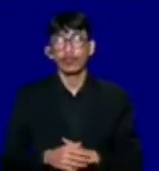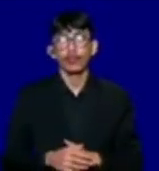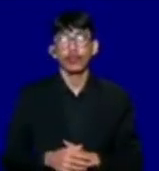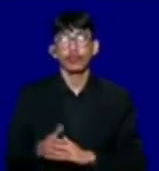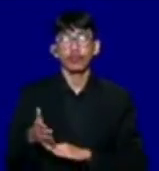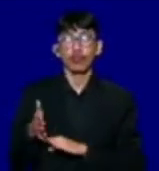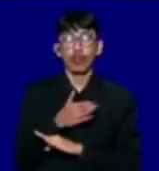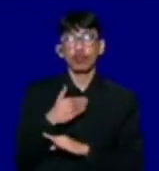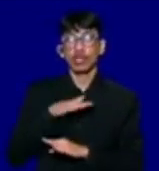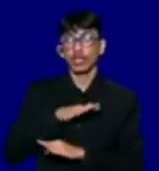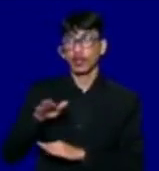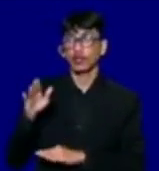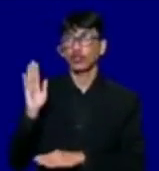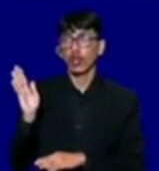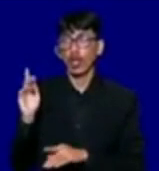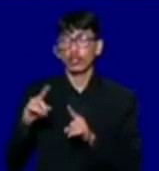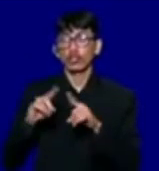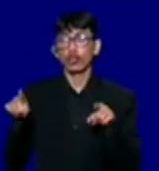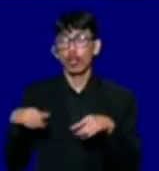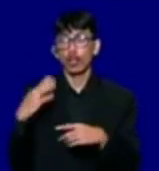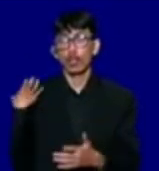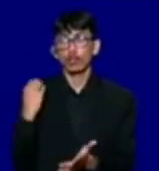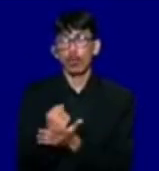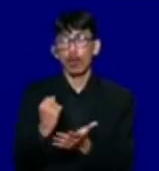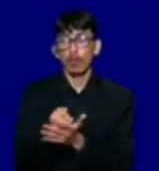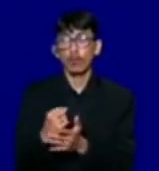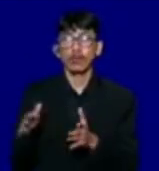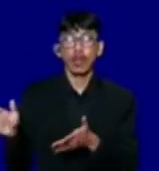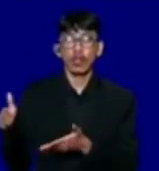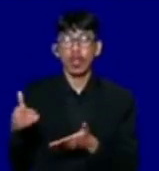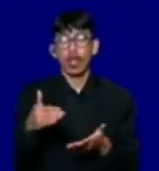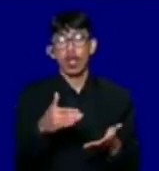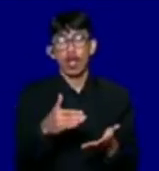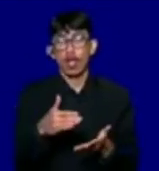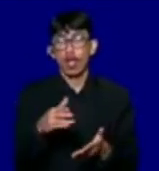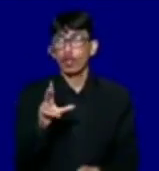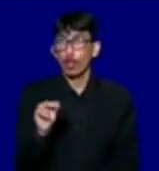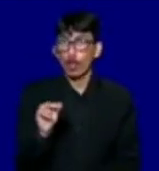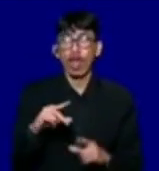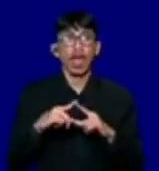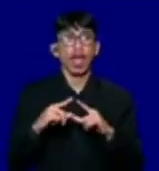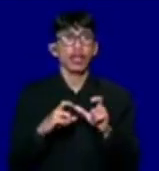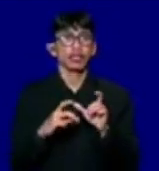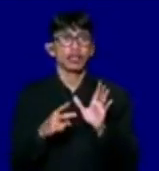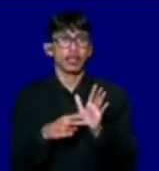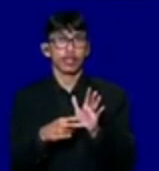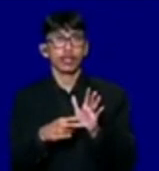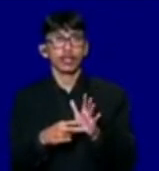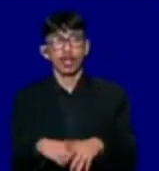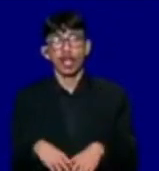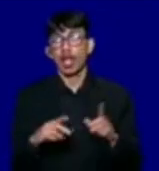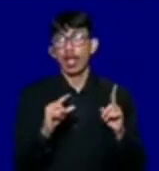kepada bapak ibu untuk surat pertanggungjawaban mutlak data ASN sebelum ada